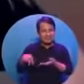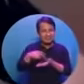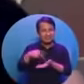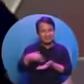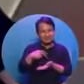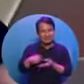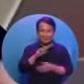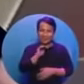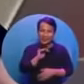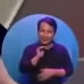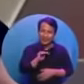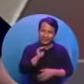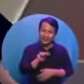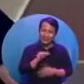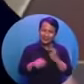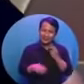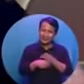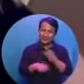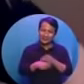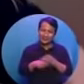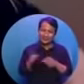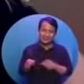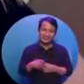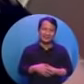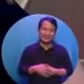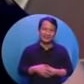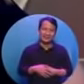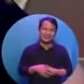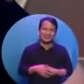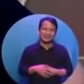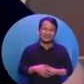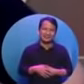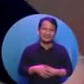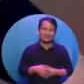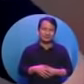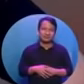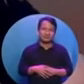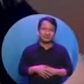kasayaw. Okay, sige. 1, 2, 3. Go.